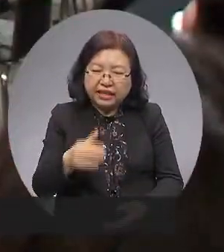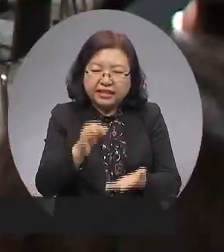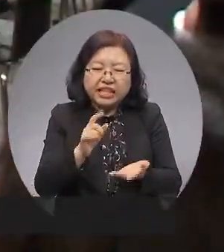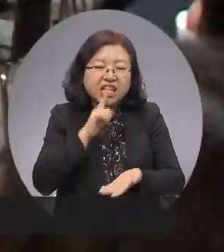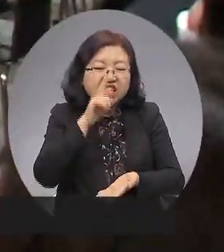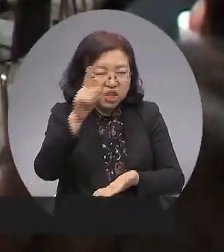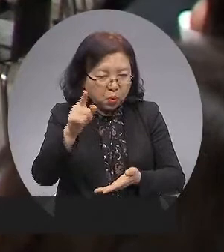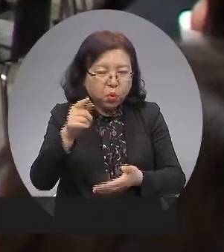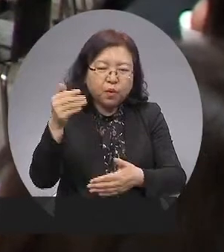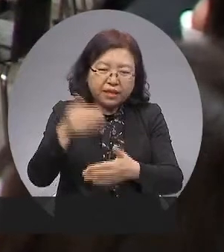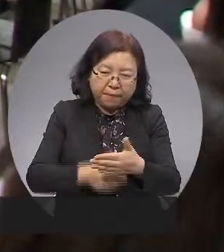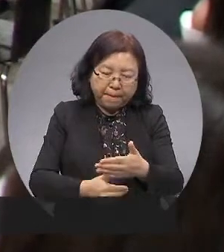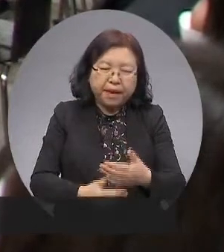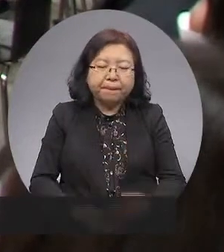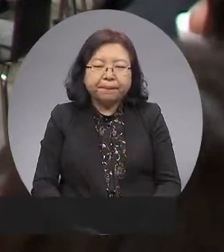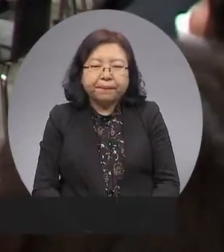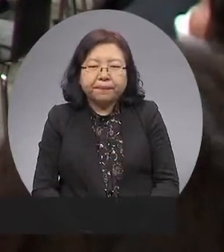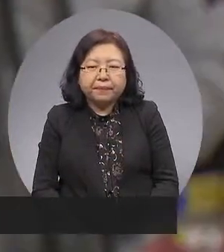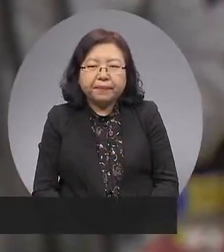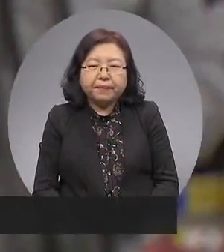대상에서 제외됐습니다.